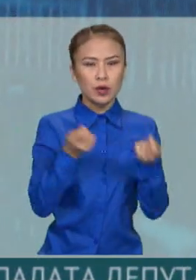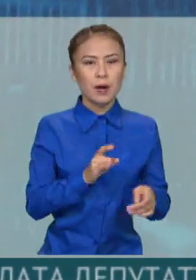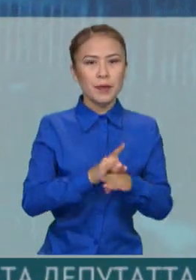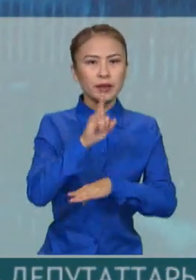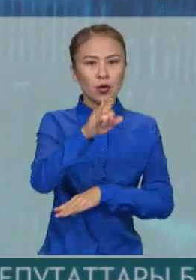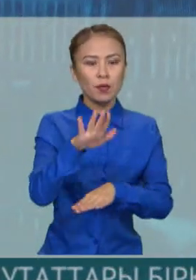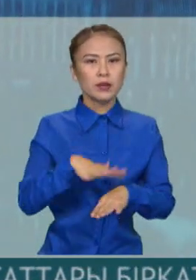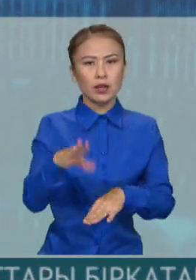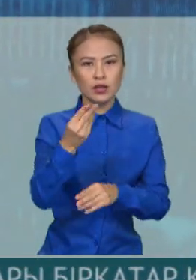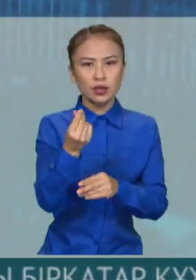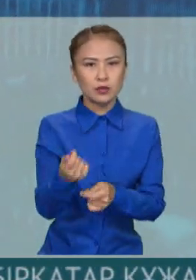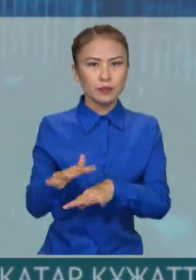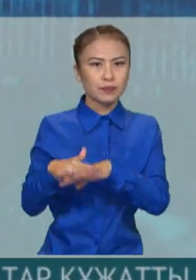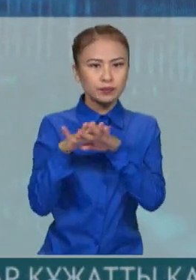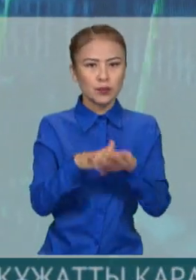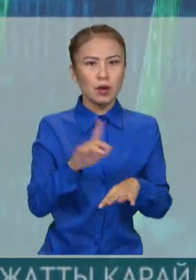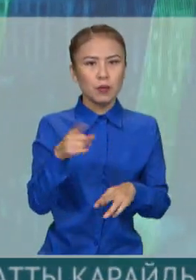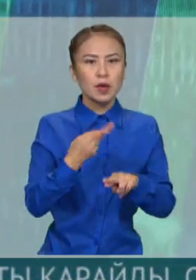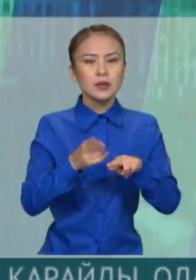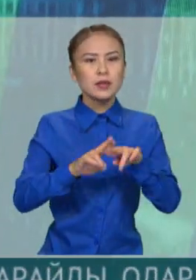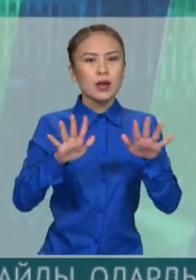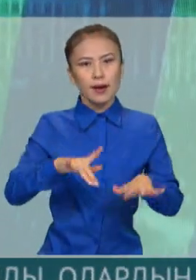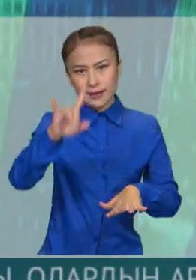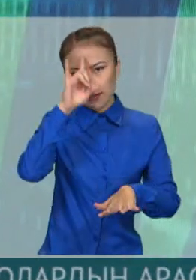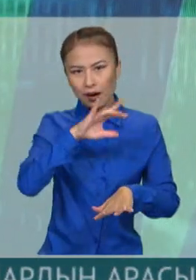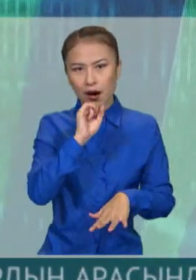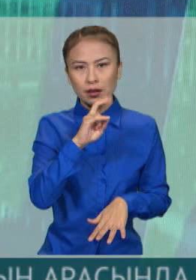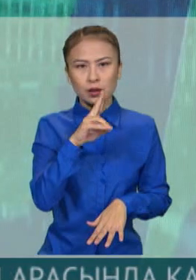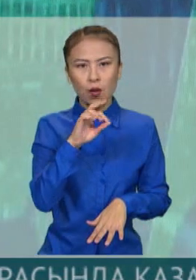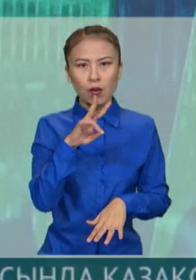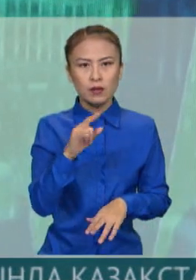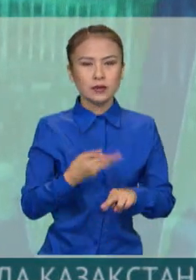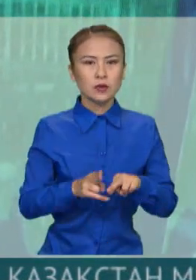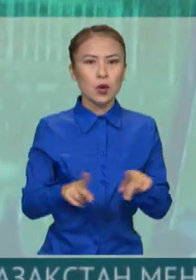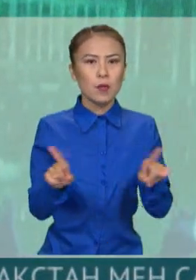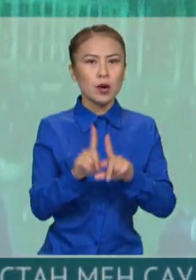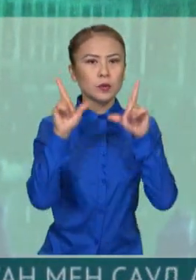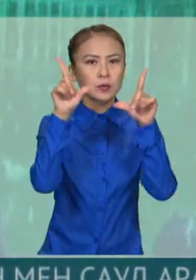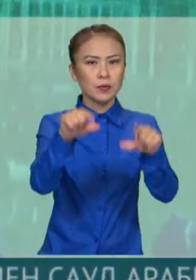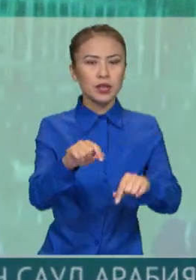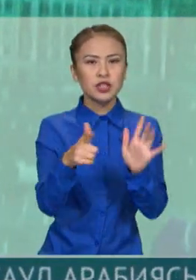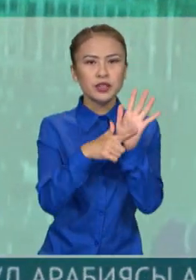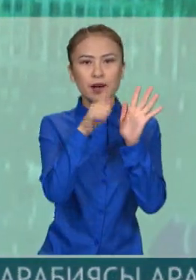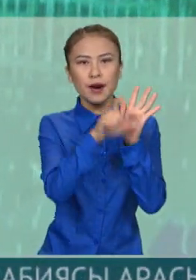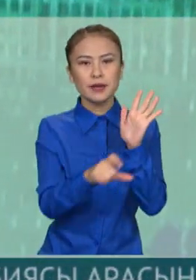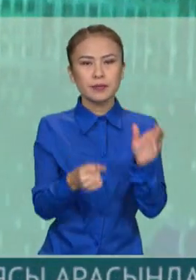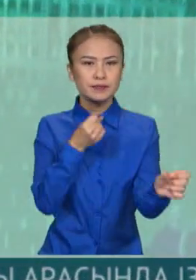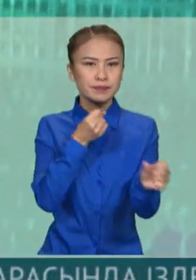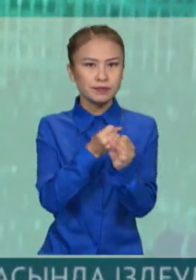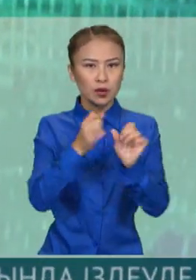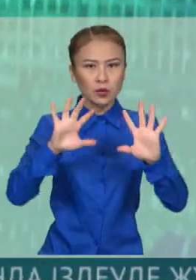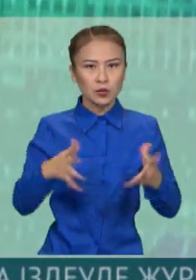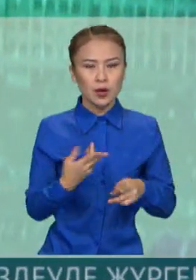әуе компаниялары қомақты қаражат талап етуде. Еске салсақ, Қазақстаннан Анадолы жеріне демалуға барған 7 адам жол көлік апатына